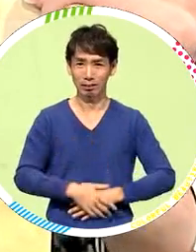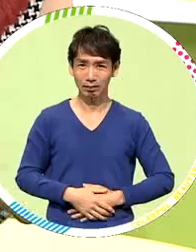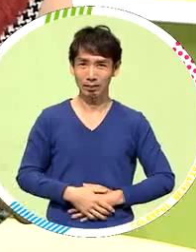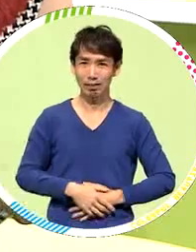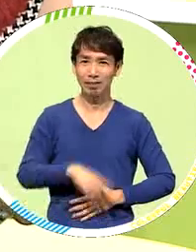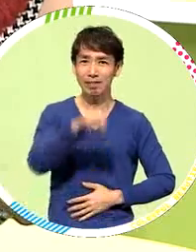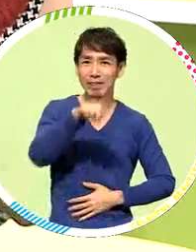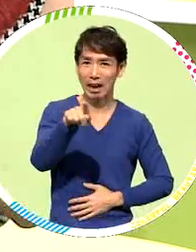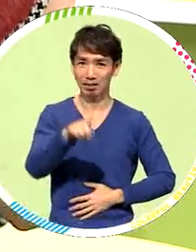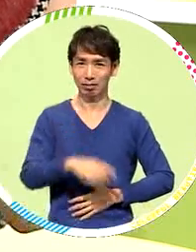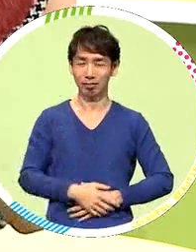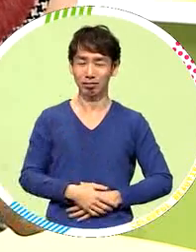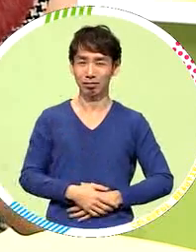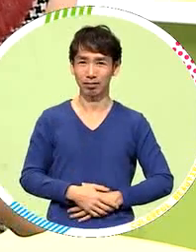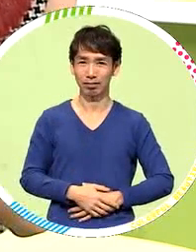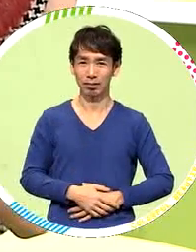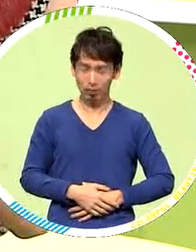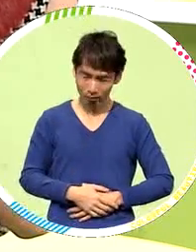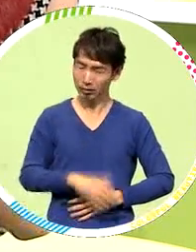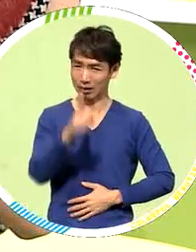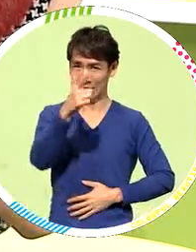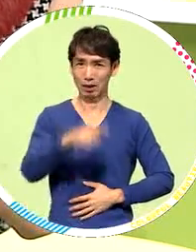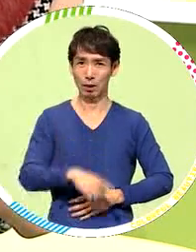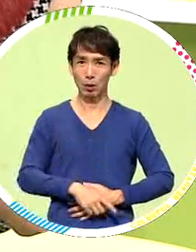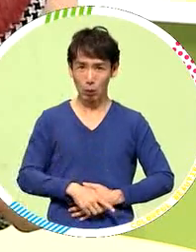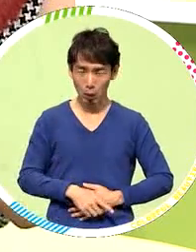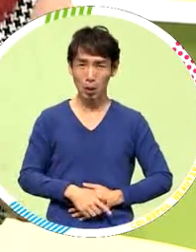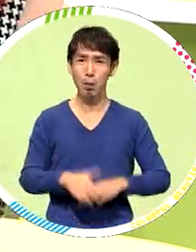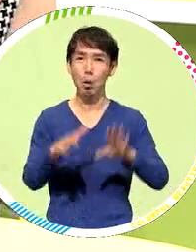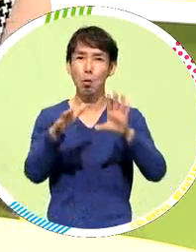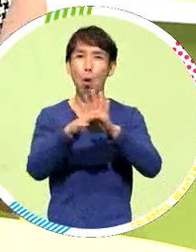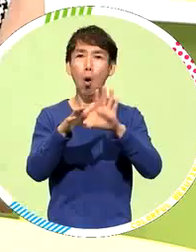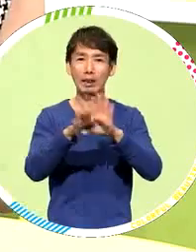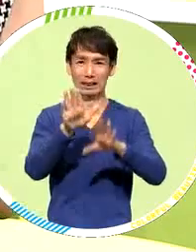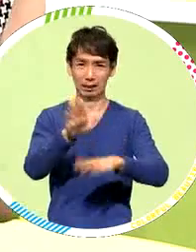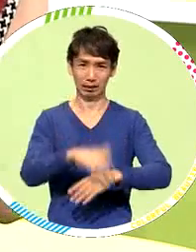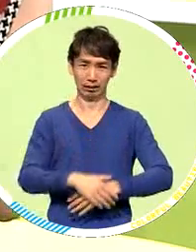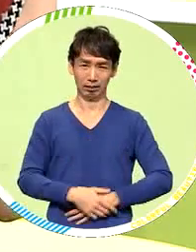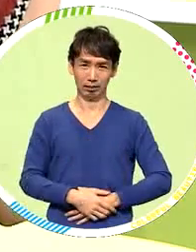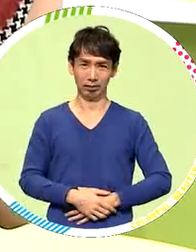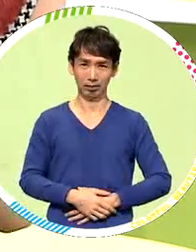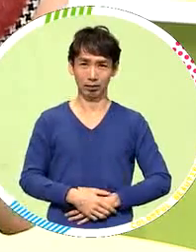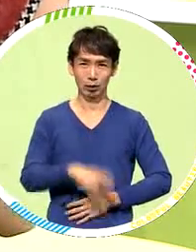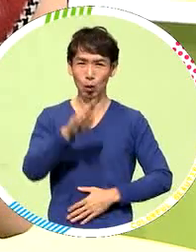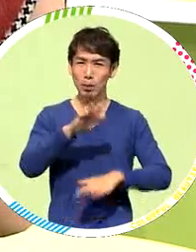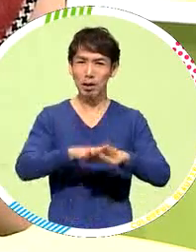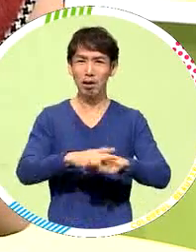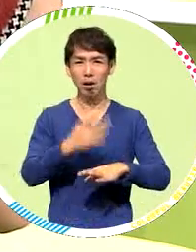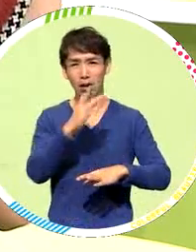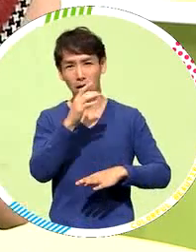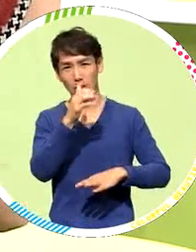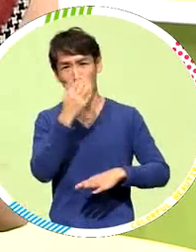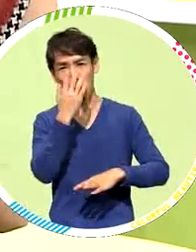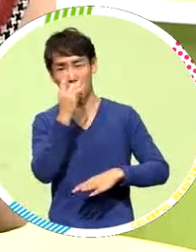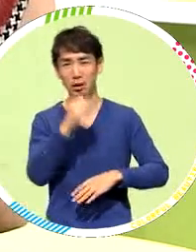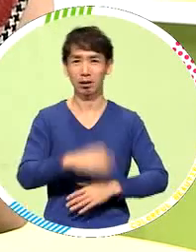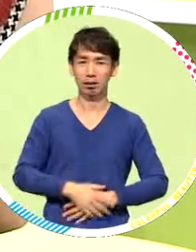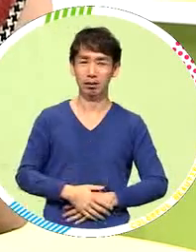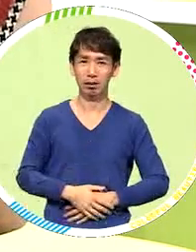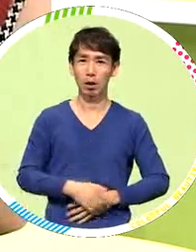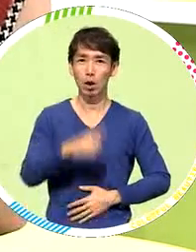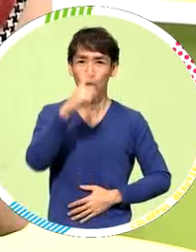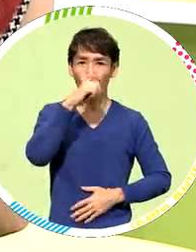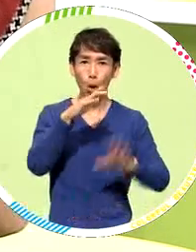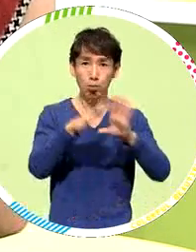すよもうこれもねちゃんとしたリッキとした文字なんですよけどよ読み解ける